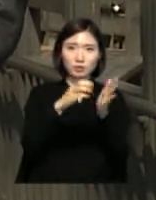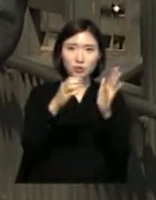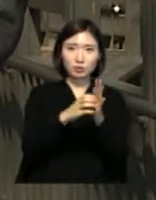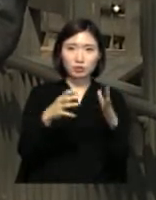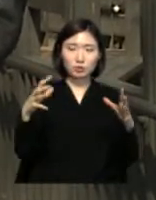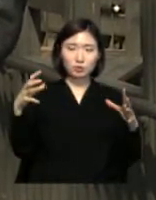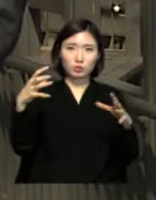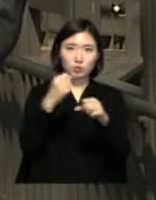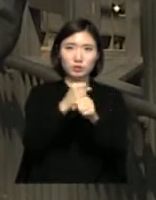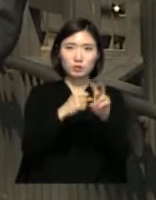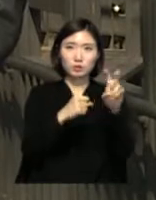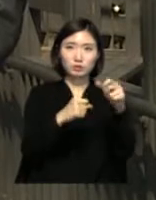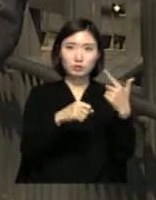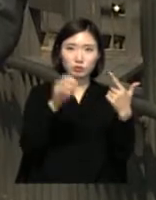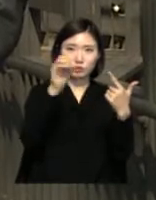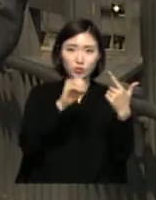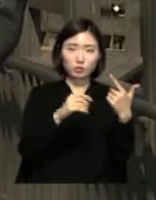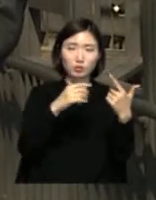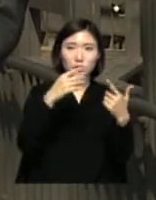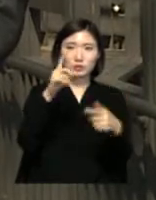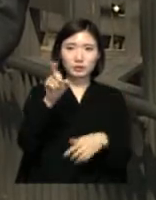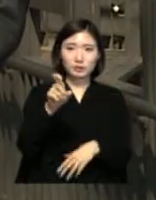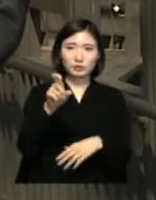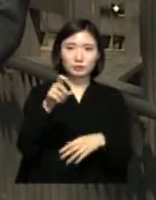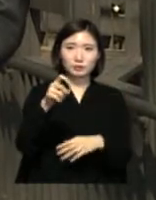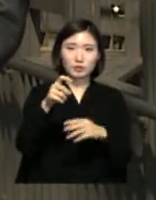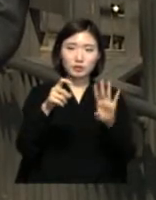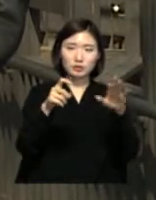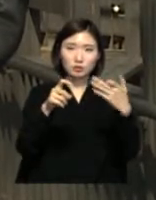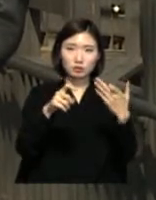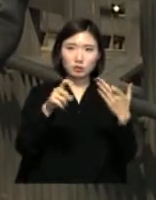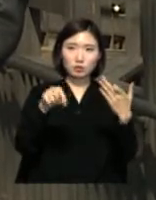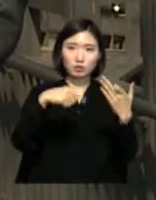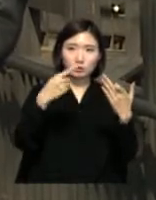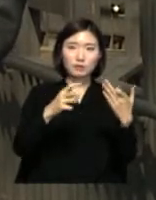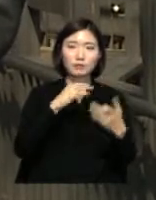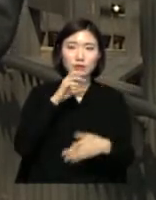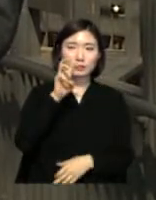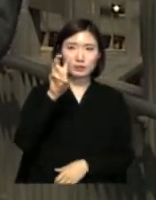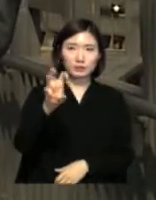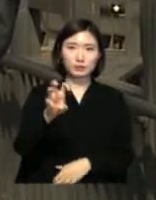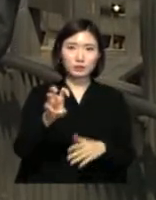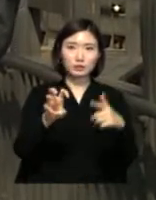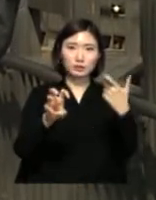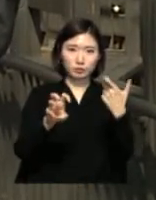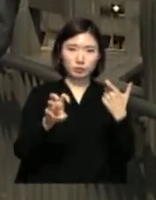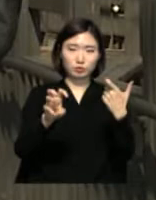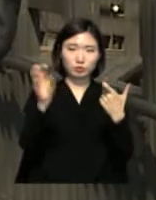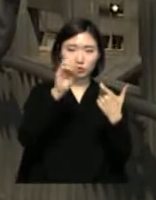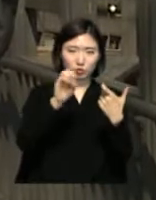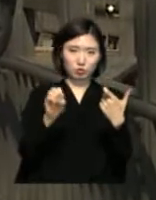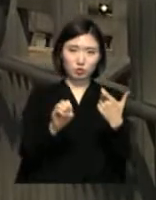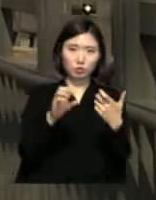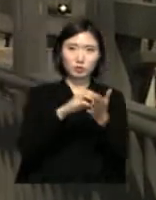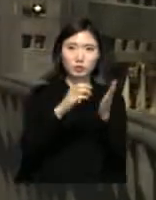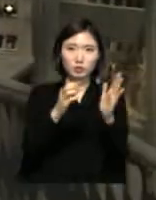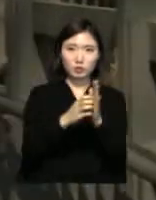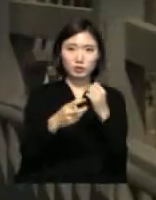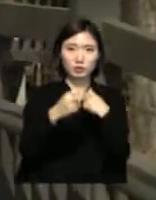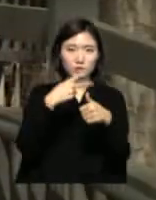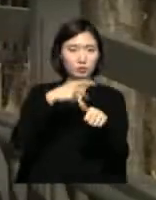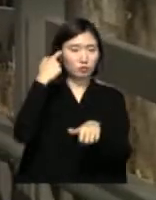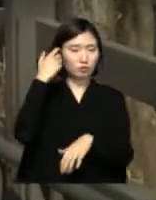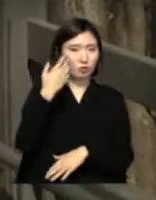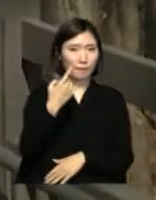26%를 차지했고 10대가 19%, 30대가 16%의 점유율을 나타냈습니다. 지기자의 닥터에게